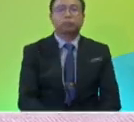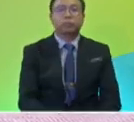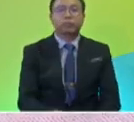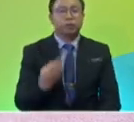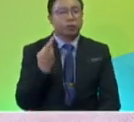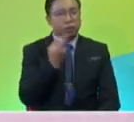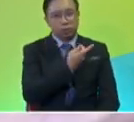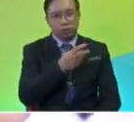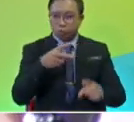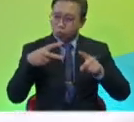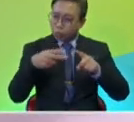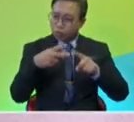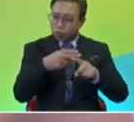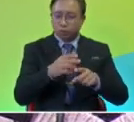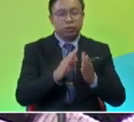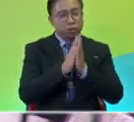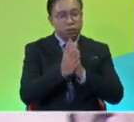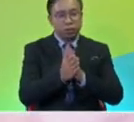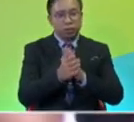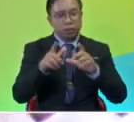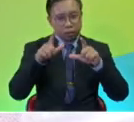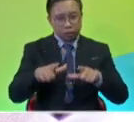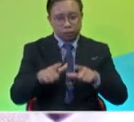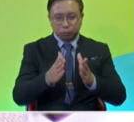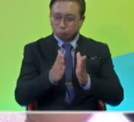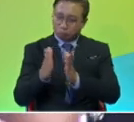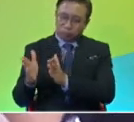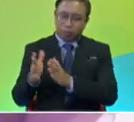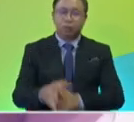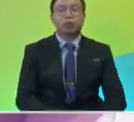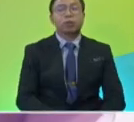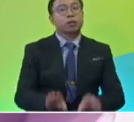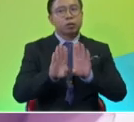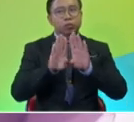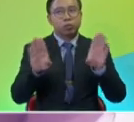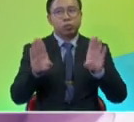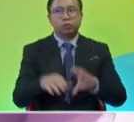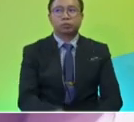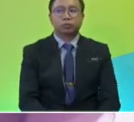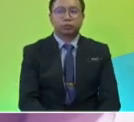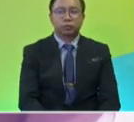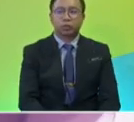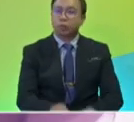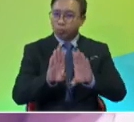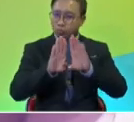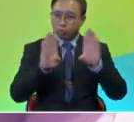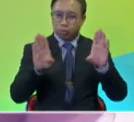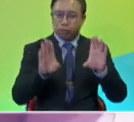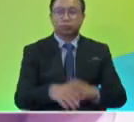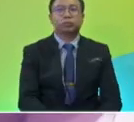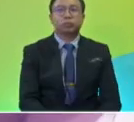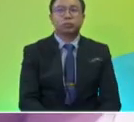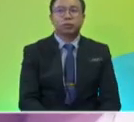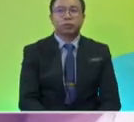guntingkan seperti itu okey jadi yang ni kita letak tepi okey dan kita buka macam ni okey kita bukakan kemudian kita